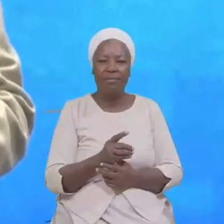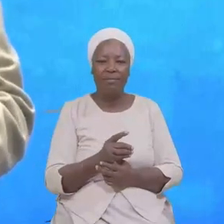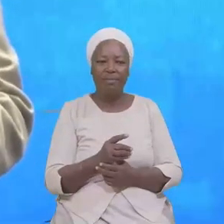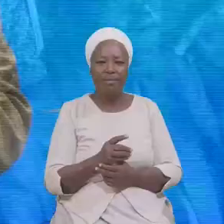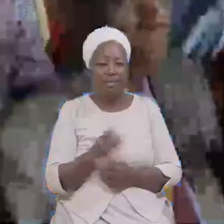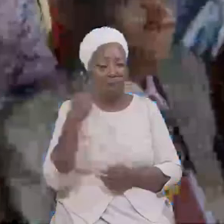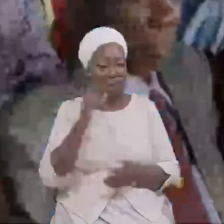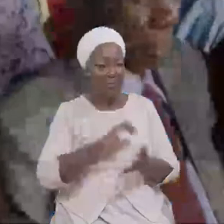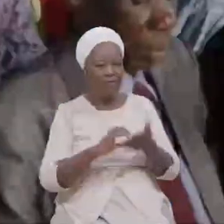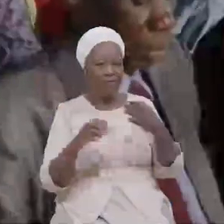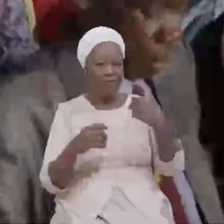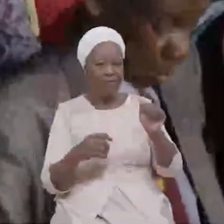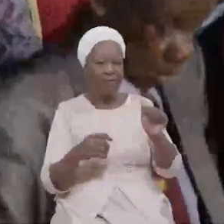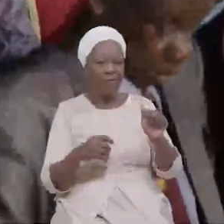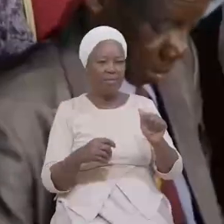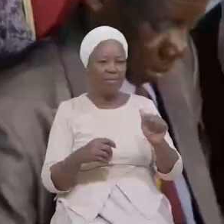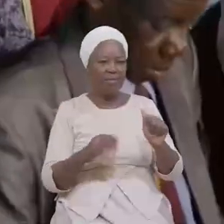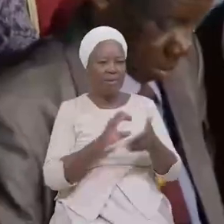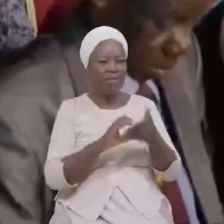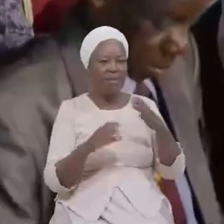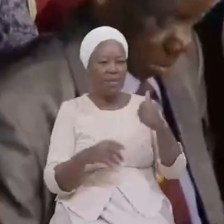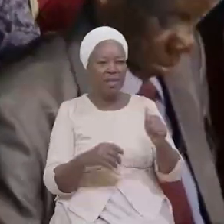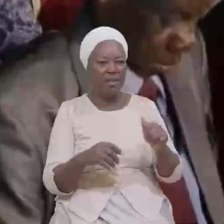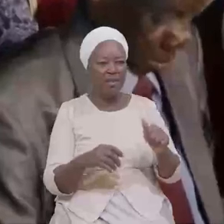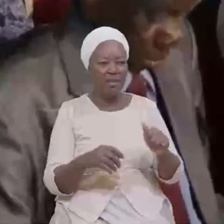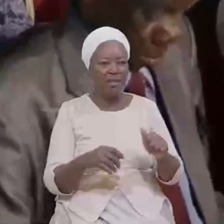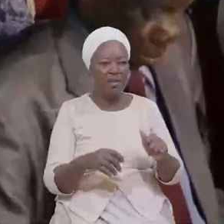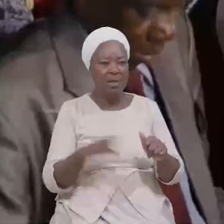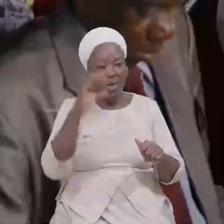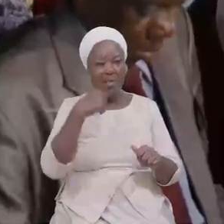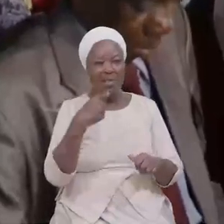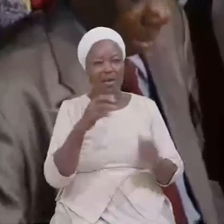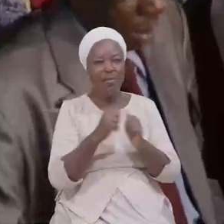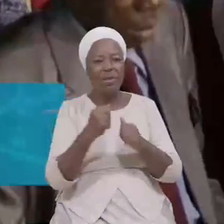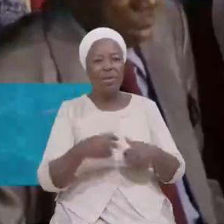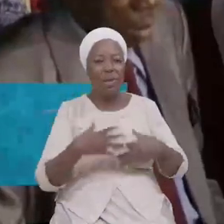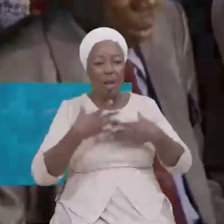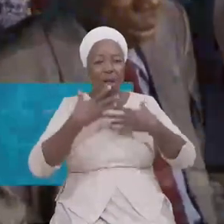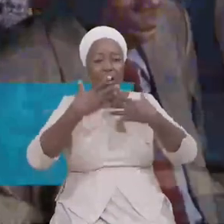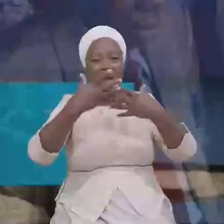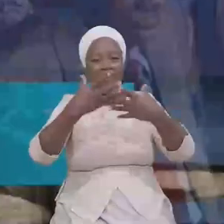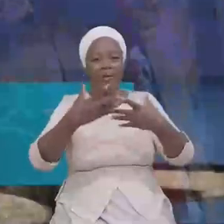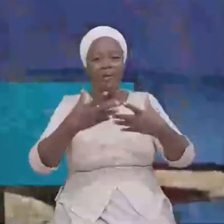le verset 10. Verset 10 dit d'une voix forte.